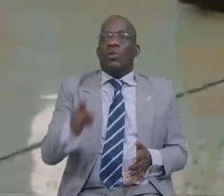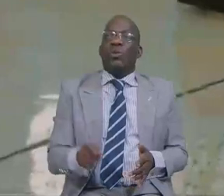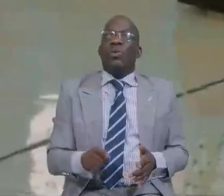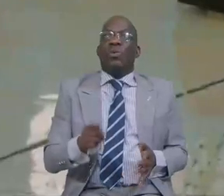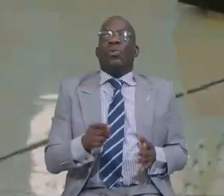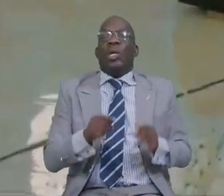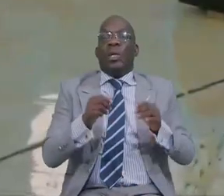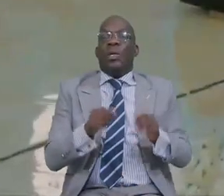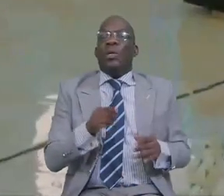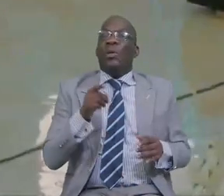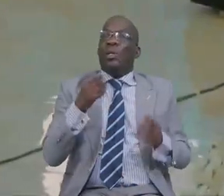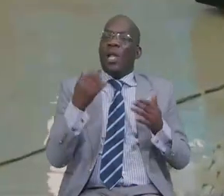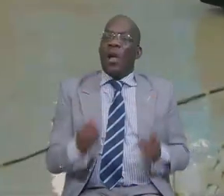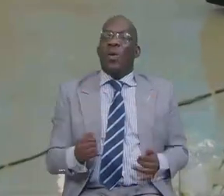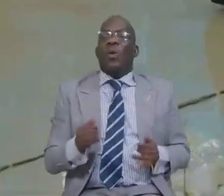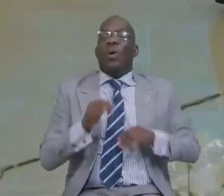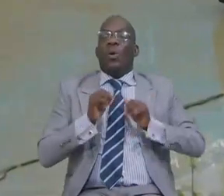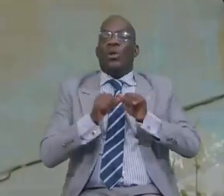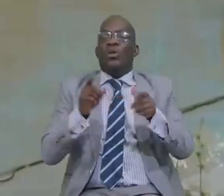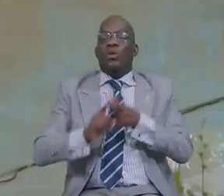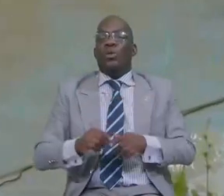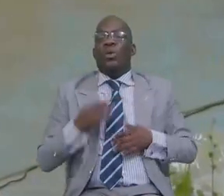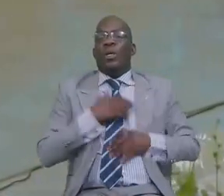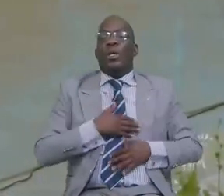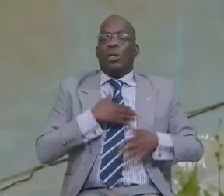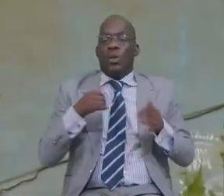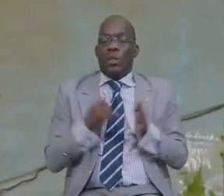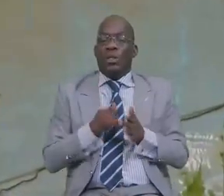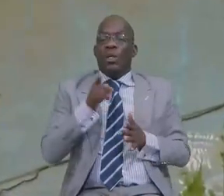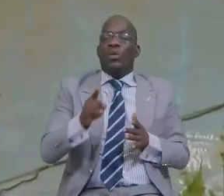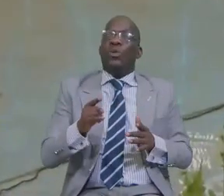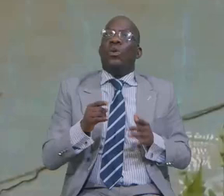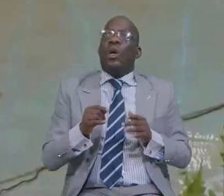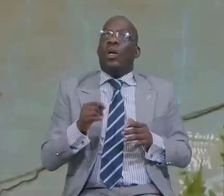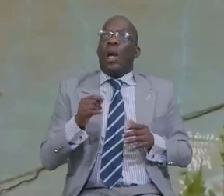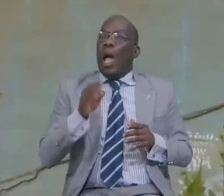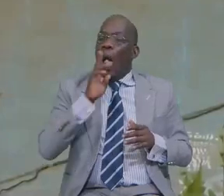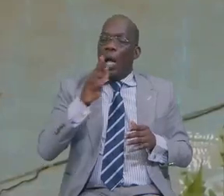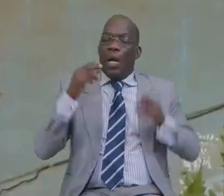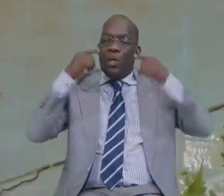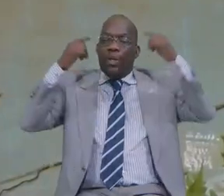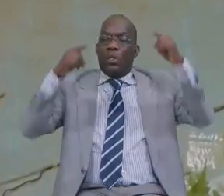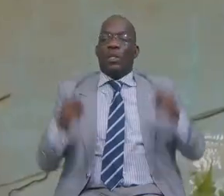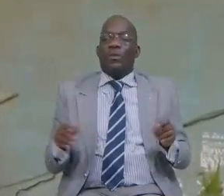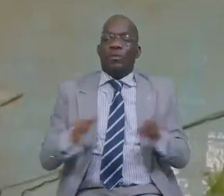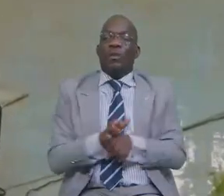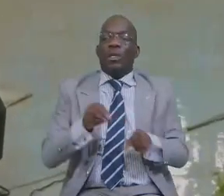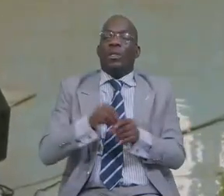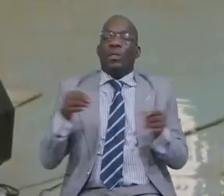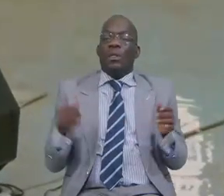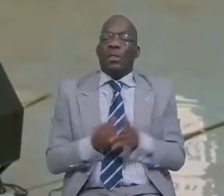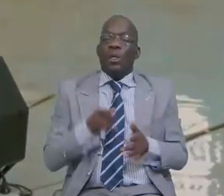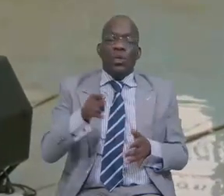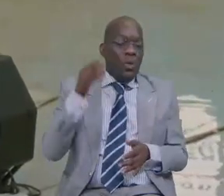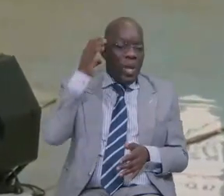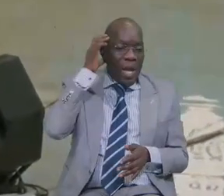dans ta zone de confort et tu continues à le faire et tu jouis de ça et tu réussis dedans. Quand tu entends